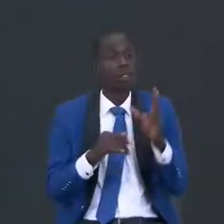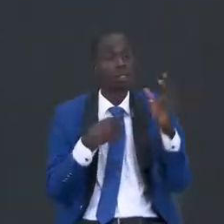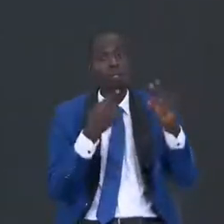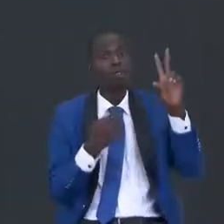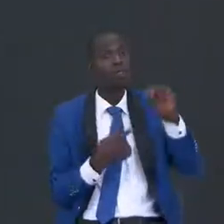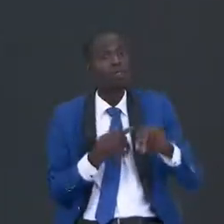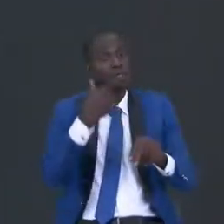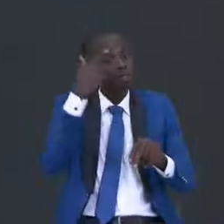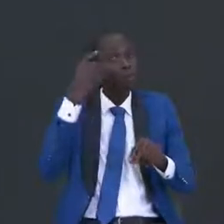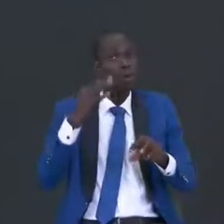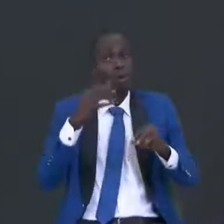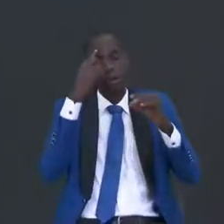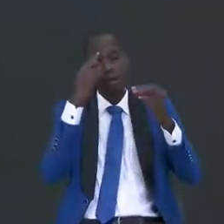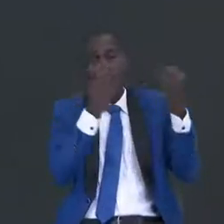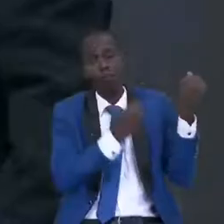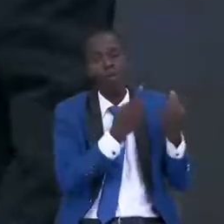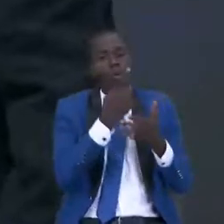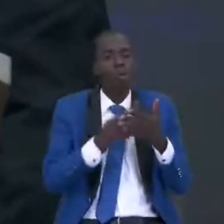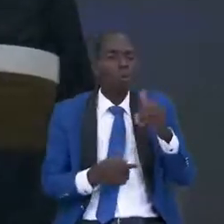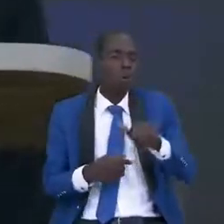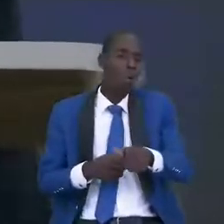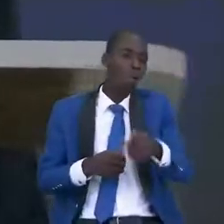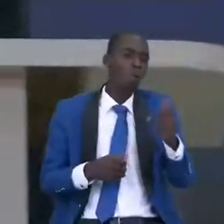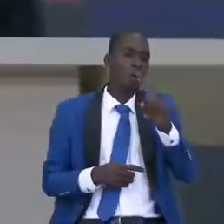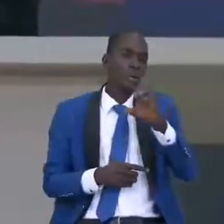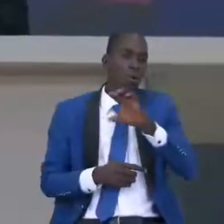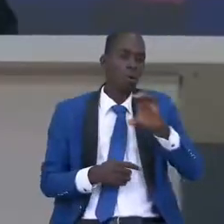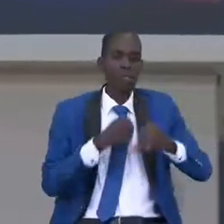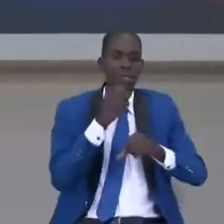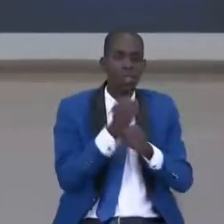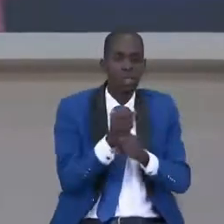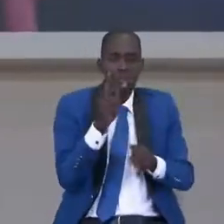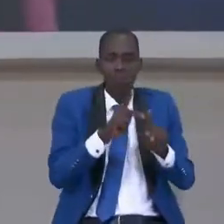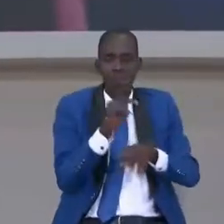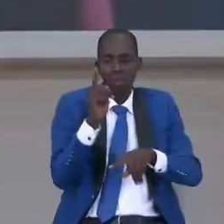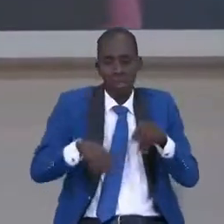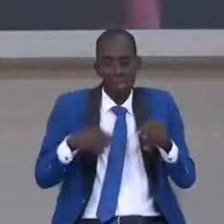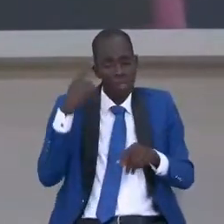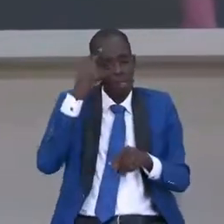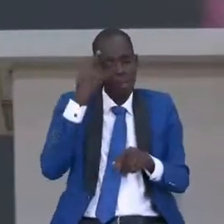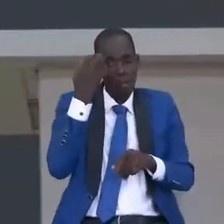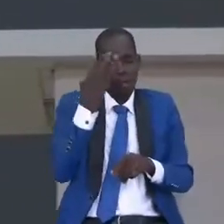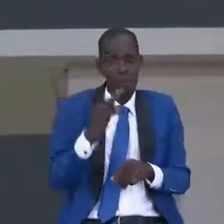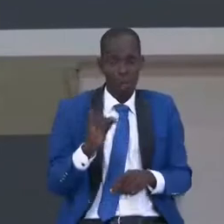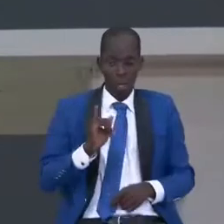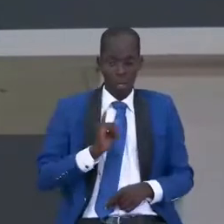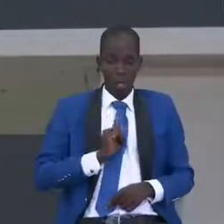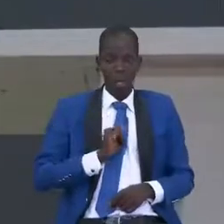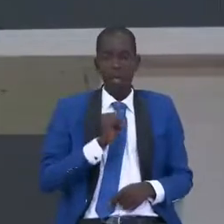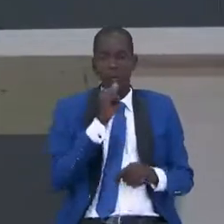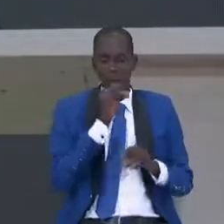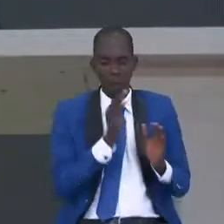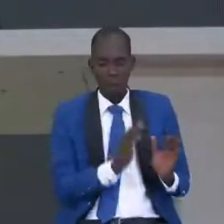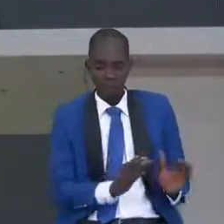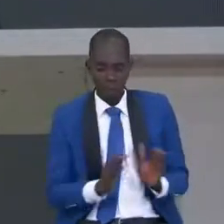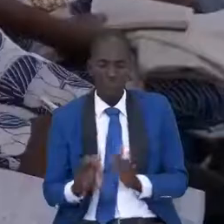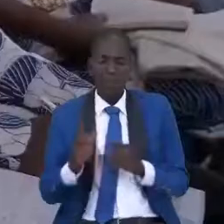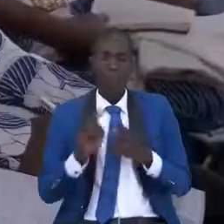foi, ce que les autres qui ont 100 ans ne pensent pas, moi je planifie de le